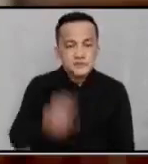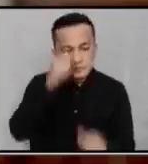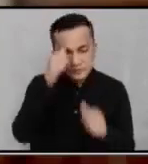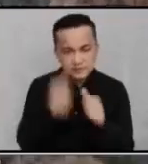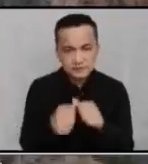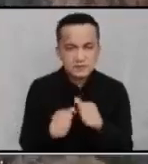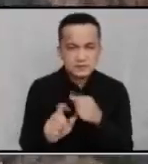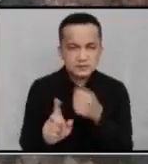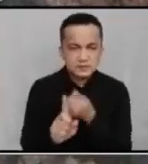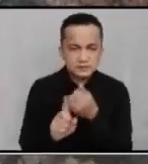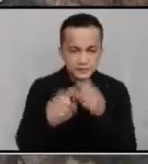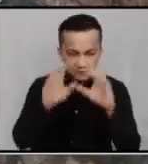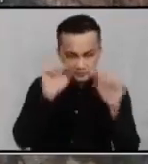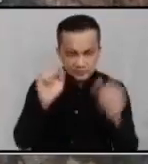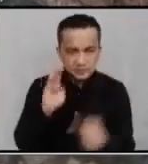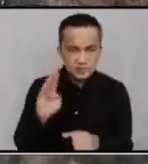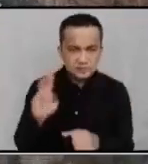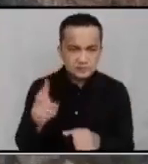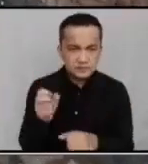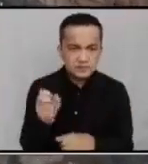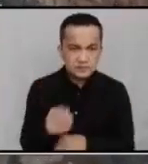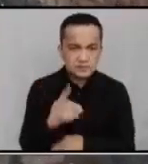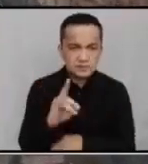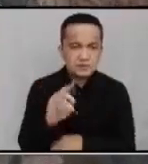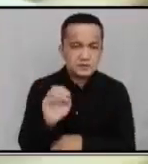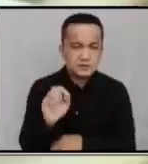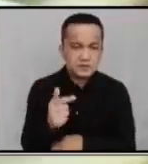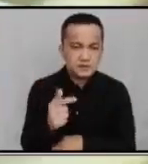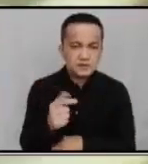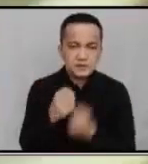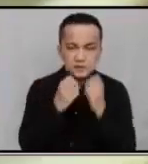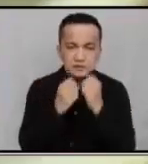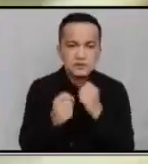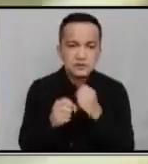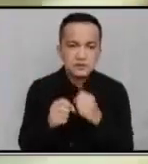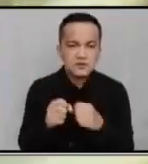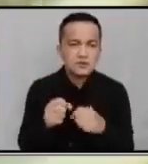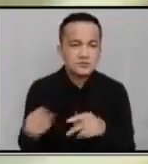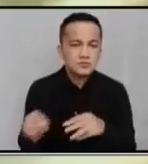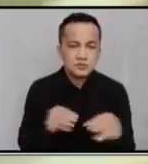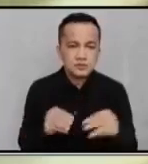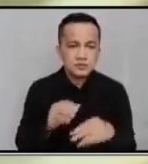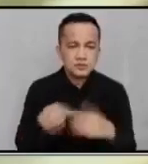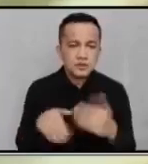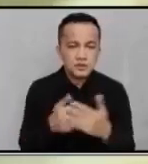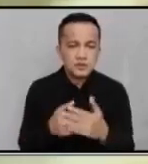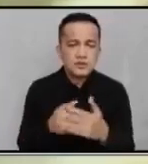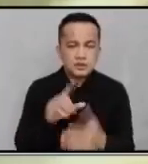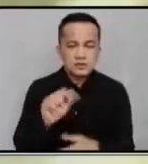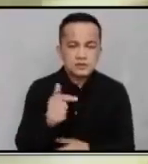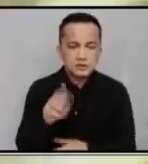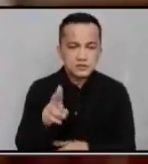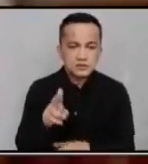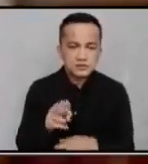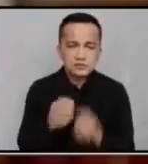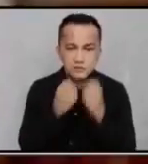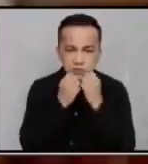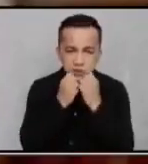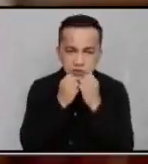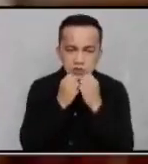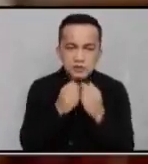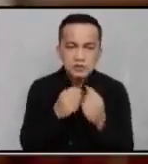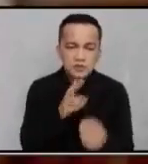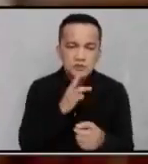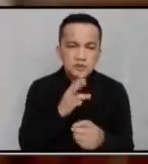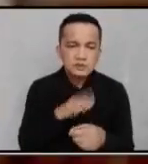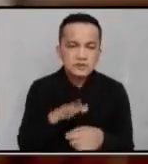R. Marcos Jr. ang nag-utos sa DILG para kumilos katuwang ang lahat ng lokal na pamahalaan para maagapan ang supply ng tubig sa bansa. Ang